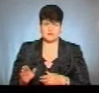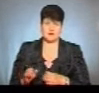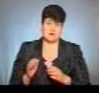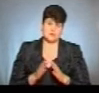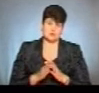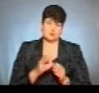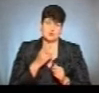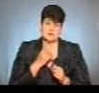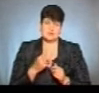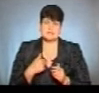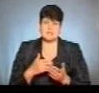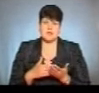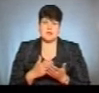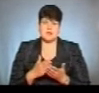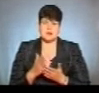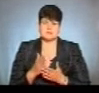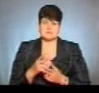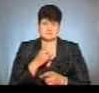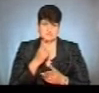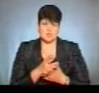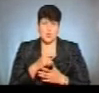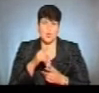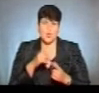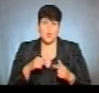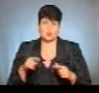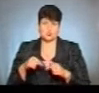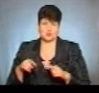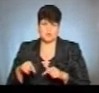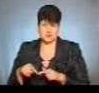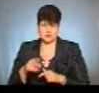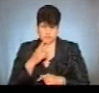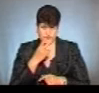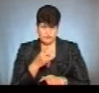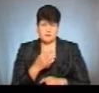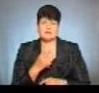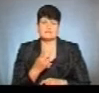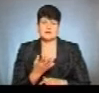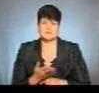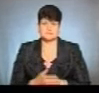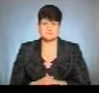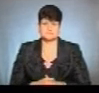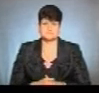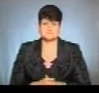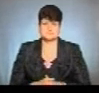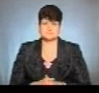карта, де зображені виборчі округи, щоб ми бачили, як вони виглядають.